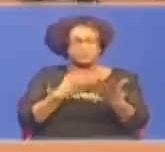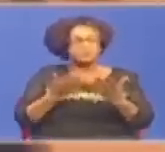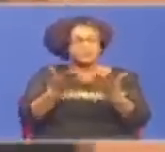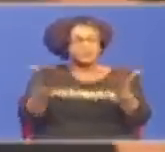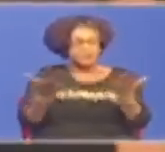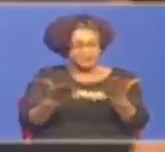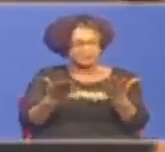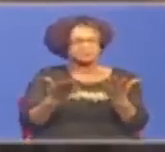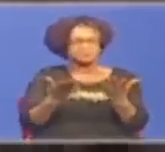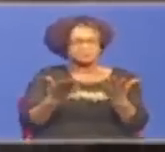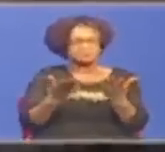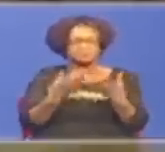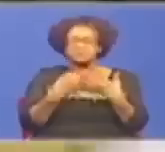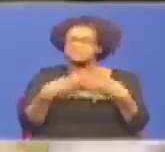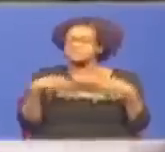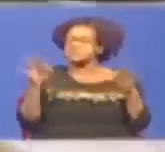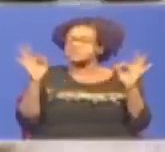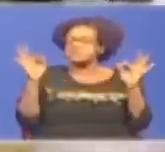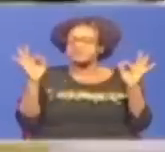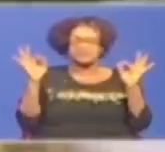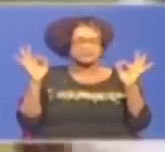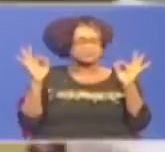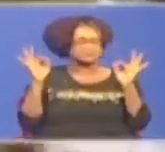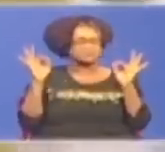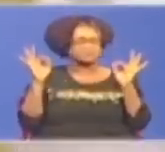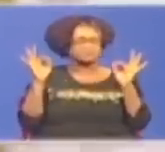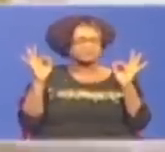is, free as a bird.